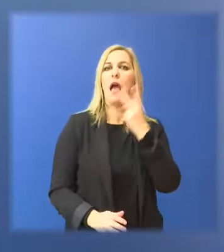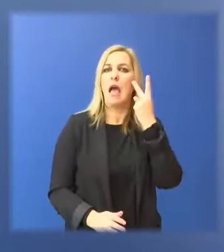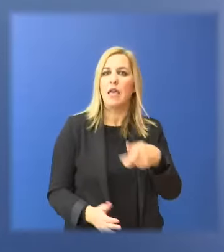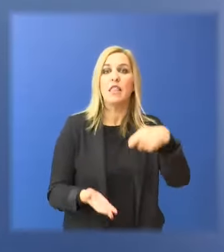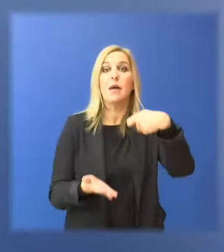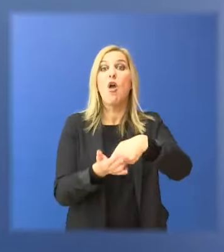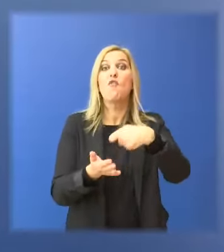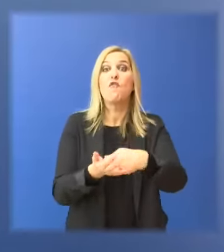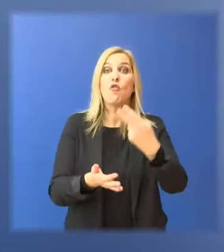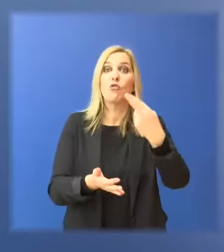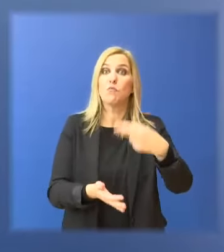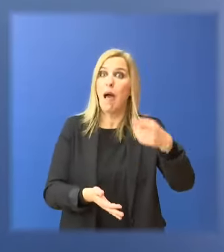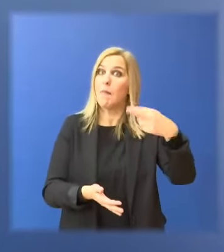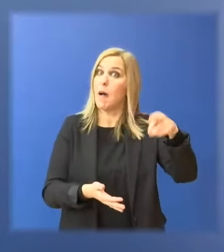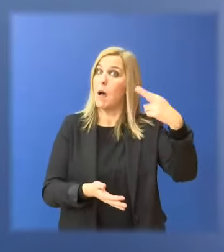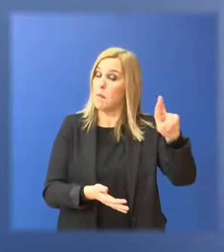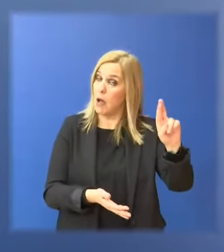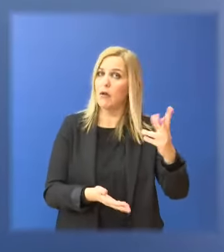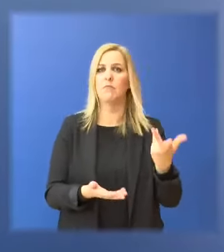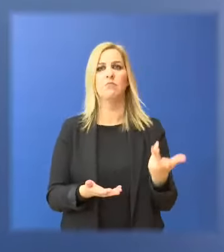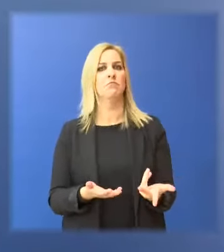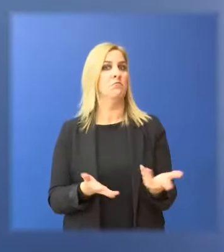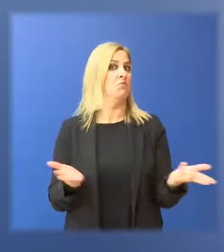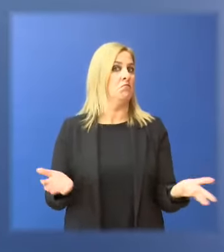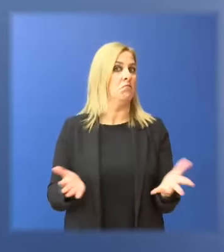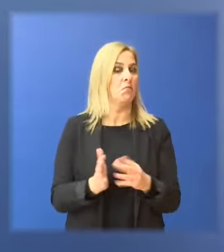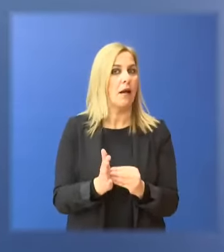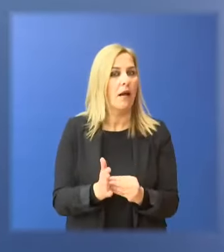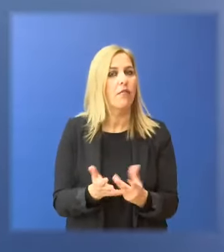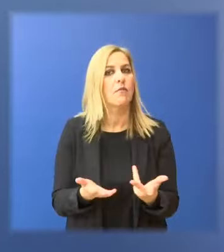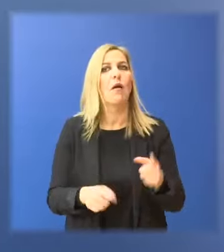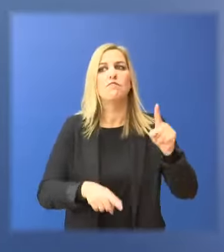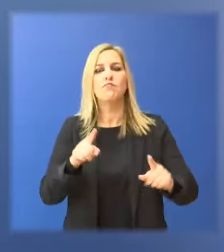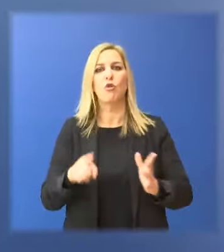φορολογικοί συντελεστές οι οποίοι είχαν μειωθεί. Ακούμε πρωτοβουλίες ή αιτήματα